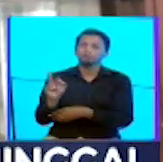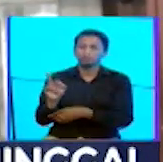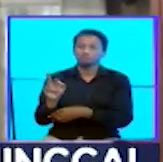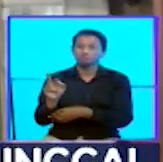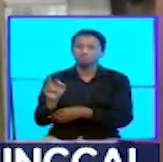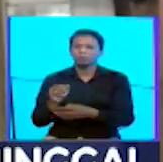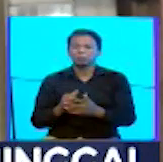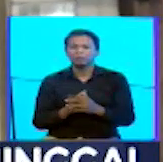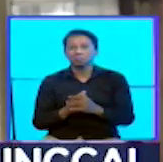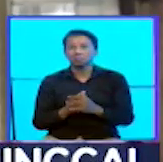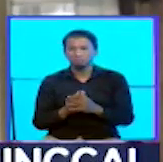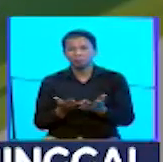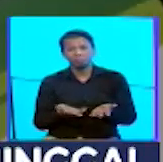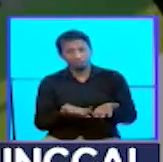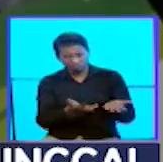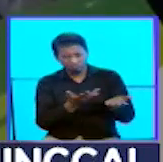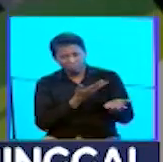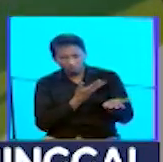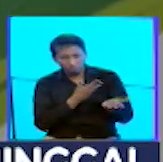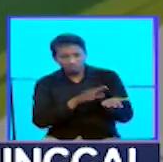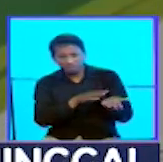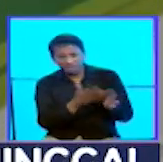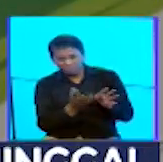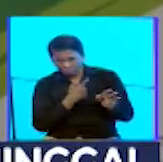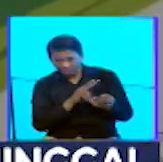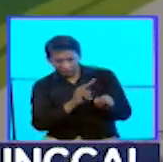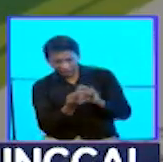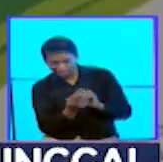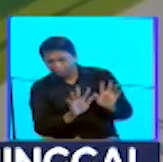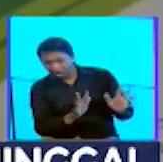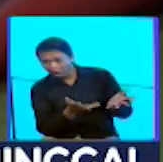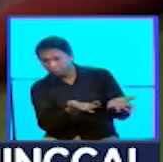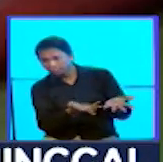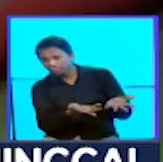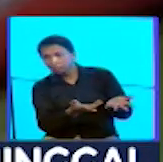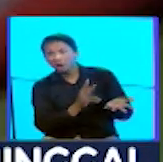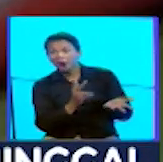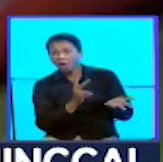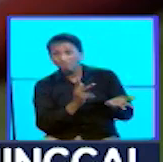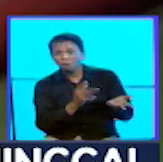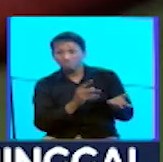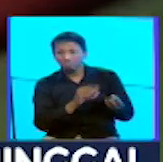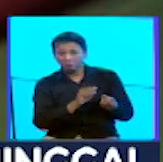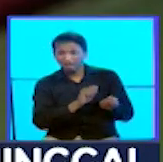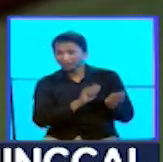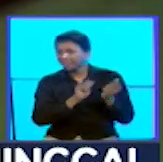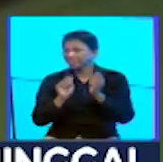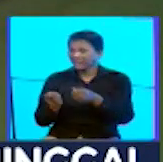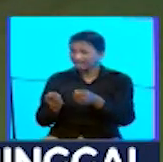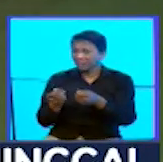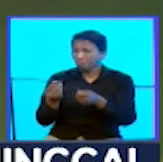Haji mempersilahkan ahli waris untuk menjadi pengganti. Namun jika jemaah tidak memiliki ahli waris, uang pendaftaran haji akan